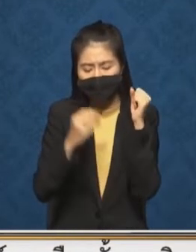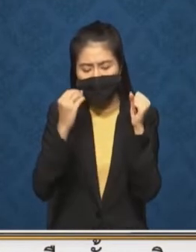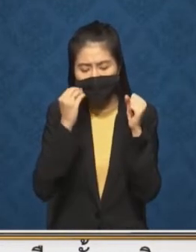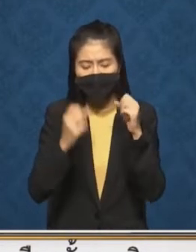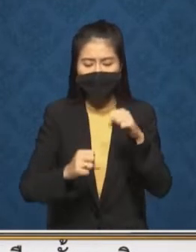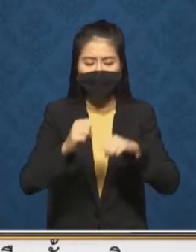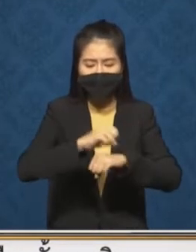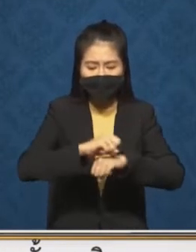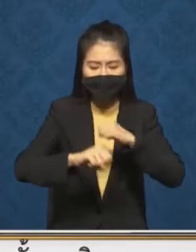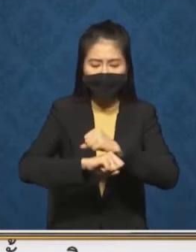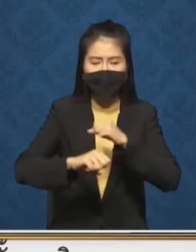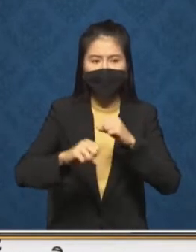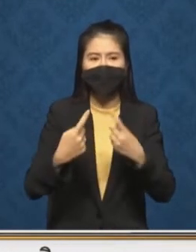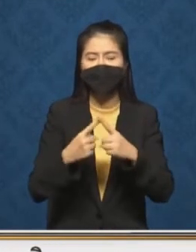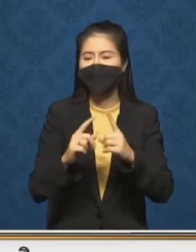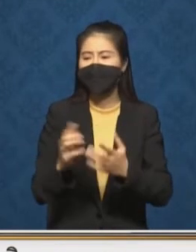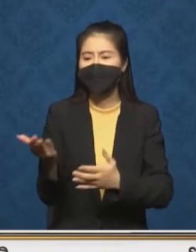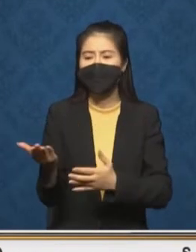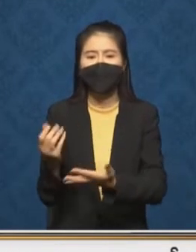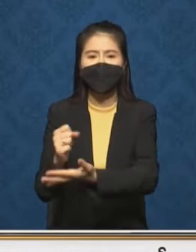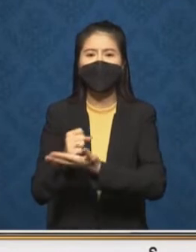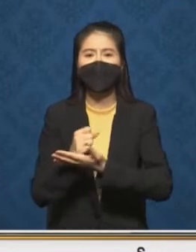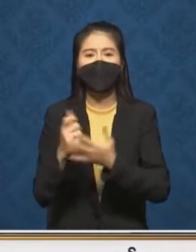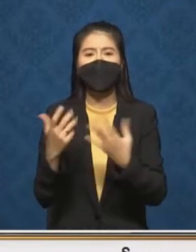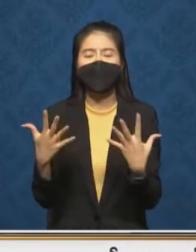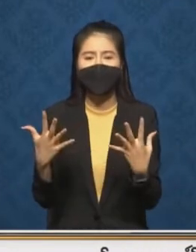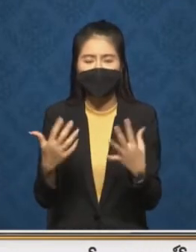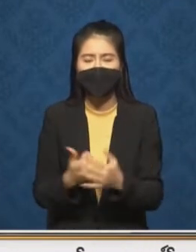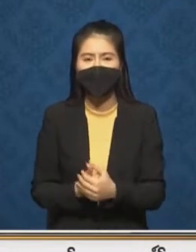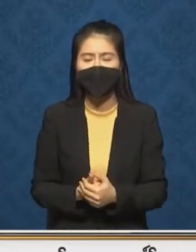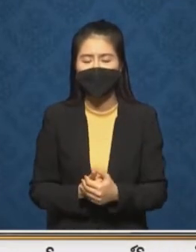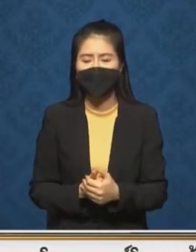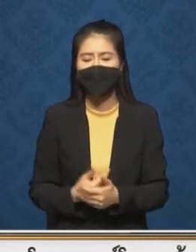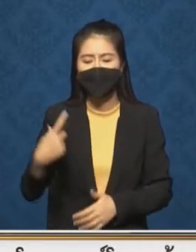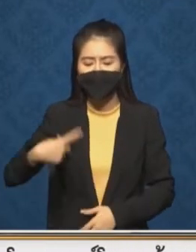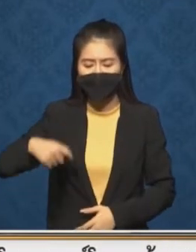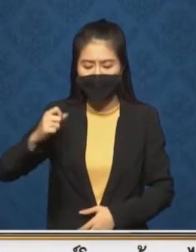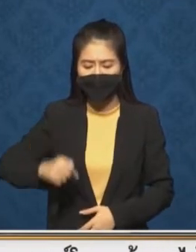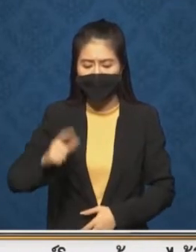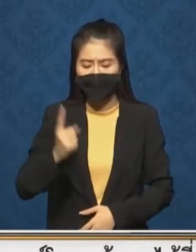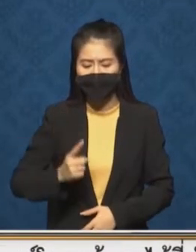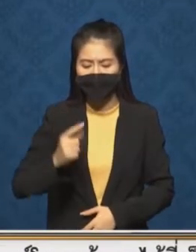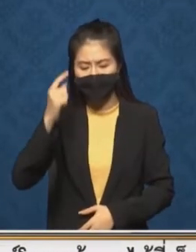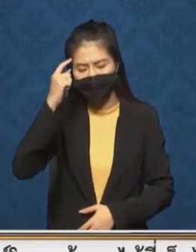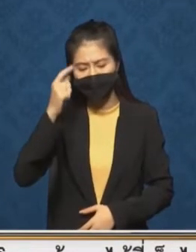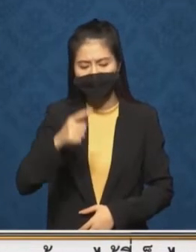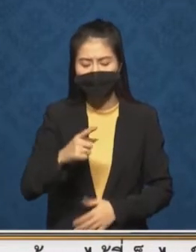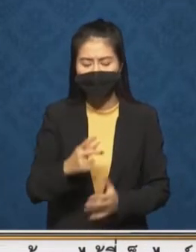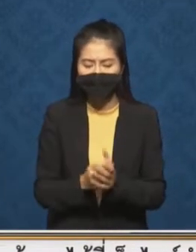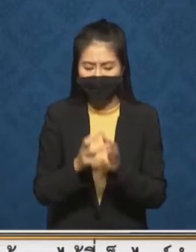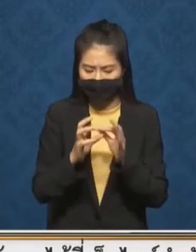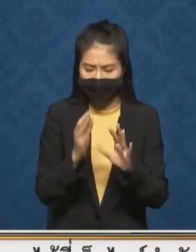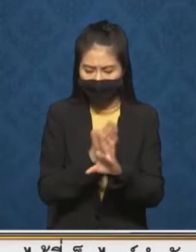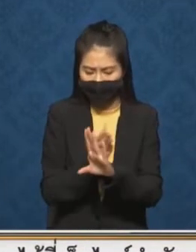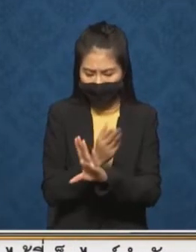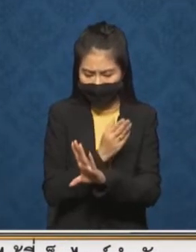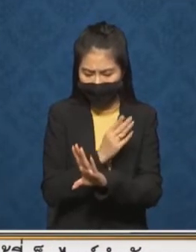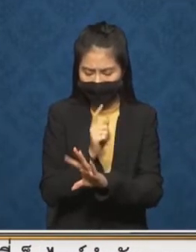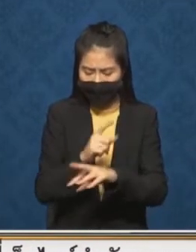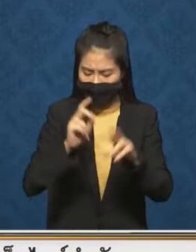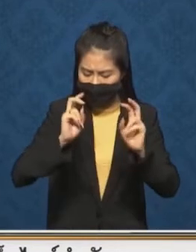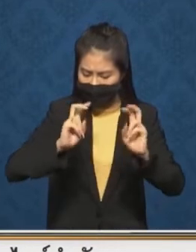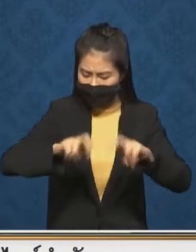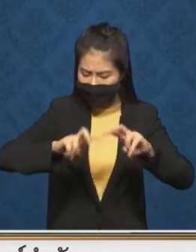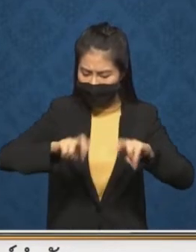ทำไมไมให้คามชวยหรอใหเกิดควเป็ธรรมผู้วาคษาต้รู้ไครับว่าการพิสูตรความผดทางอายาต